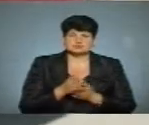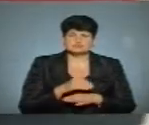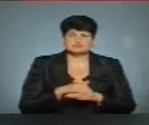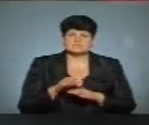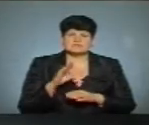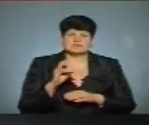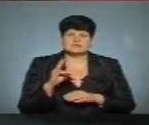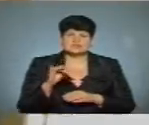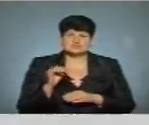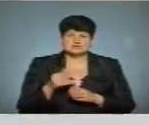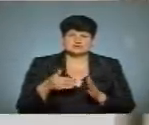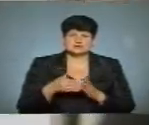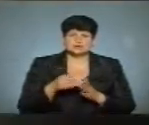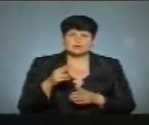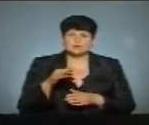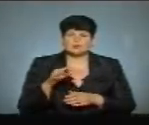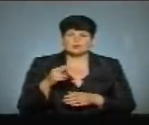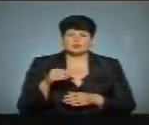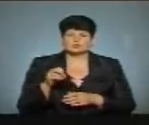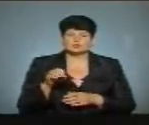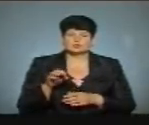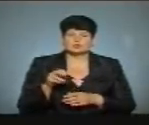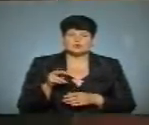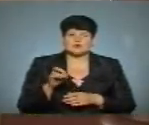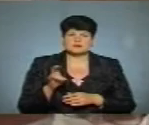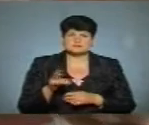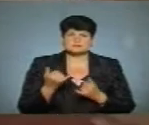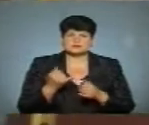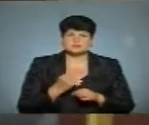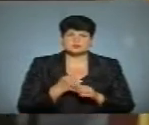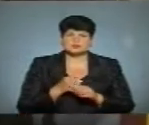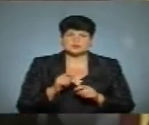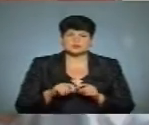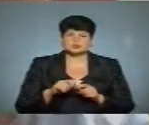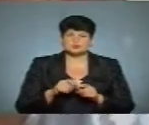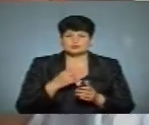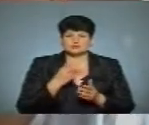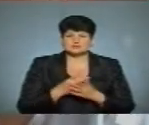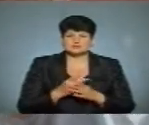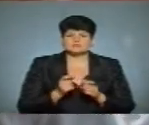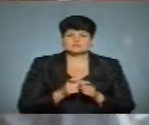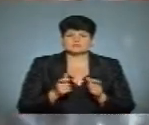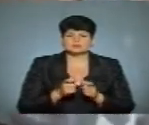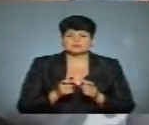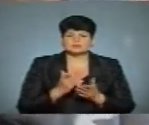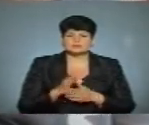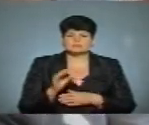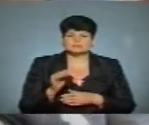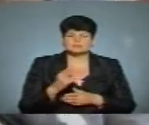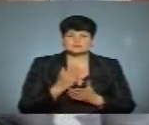Виниченка до Подолян. Доброго дня, пасажири. В салоні працює контроль. Будь ласка, надайте квитки. Є квиточок, є посвідчення